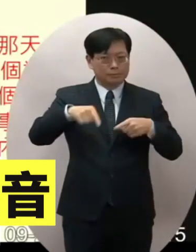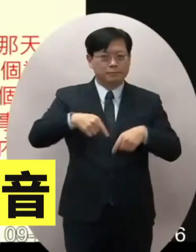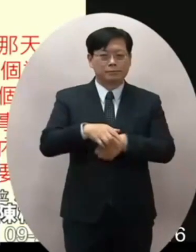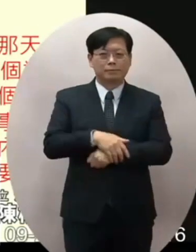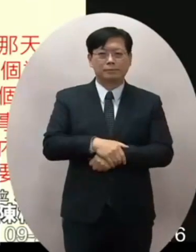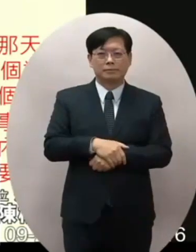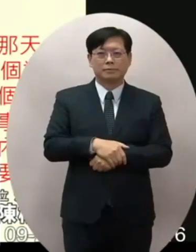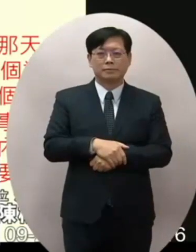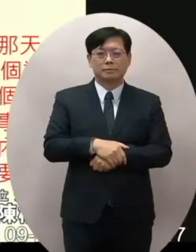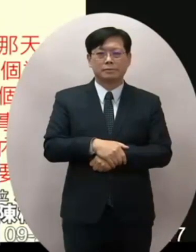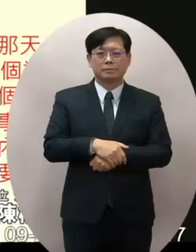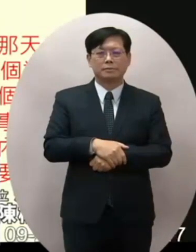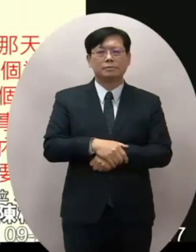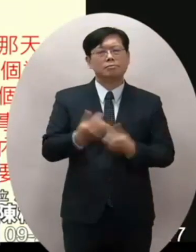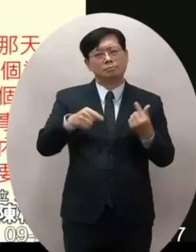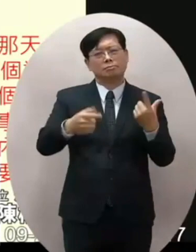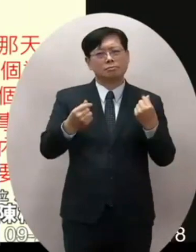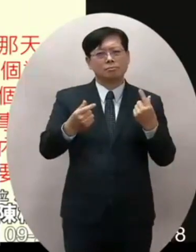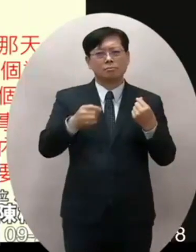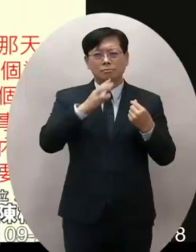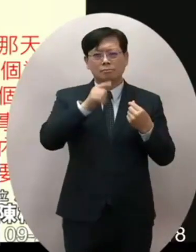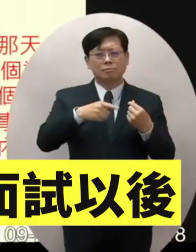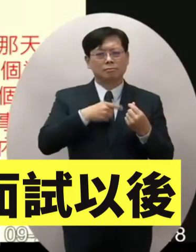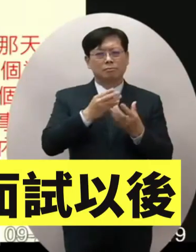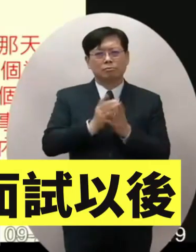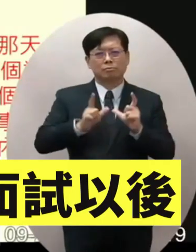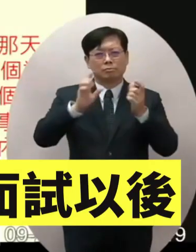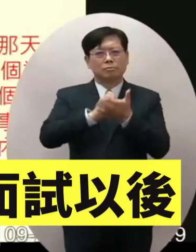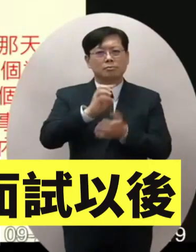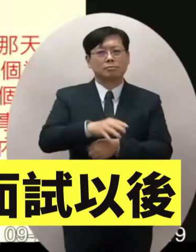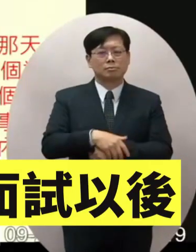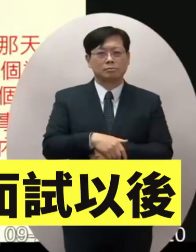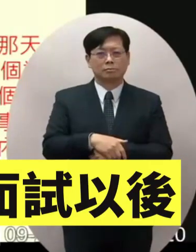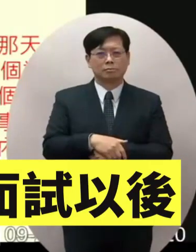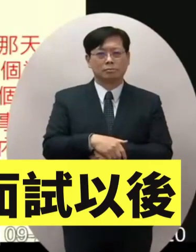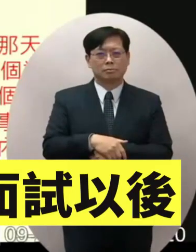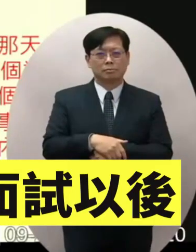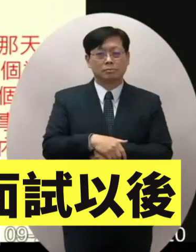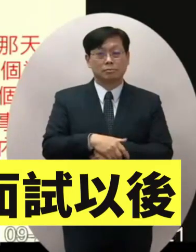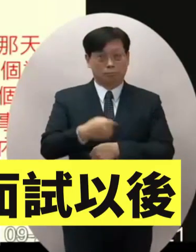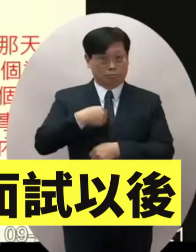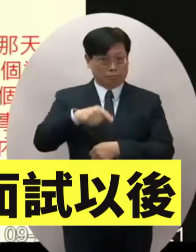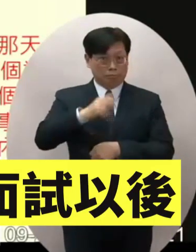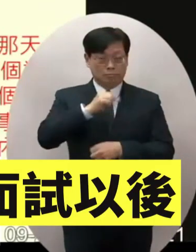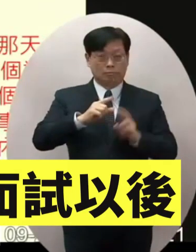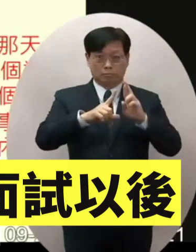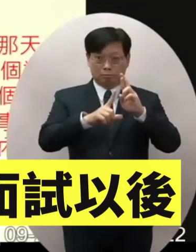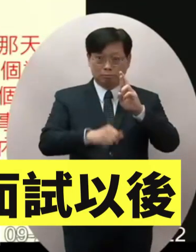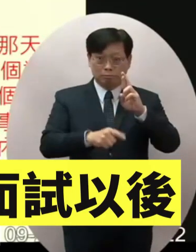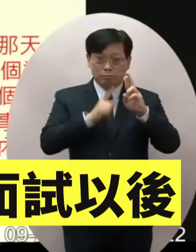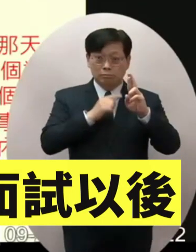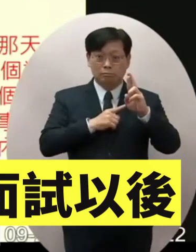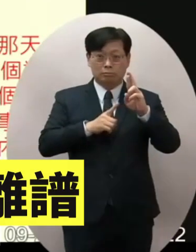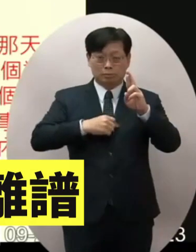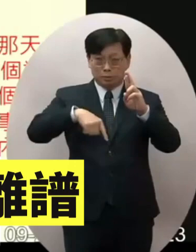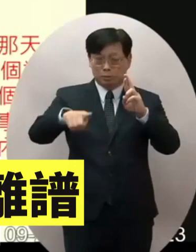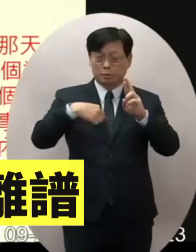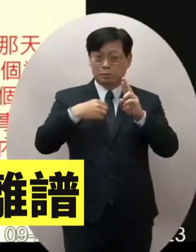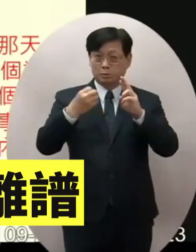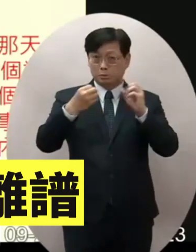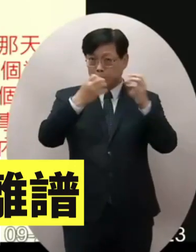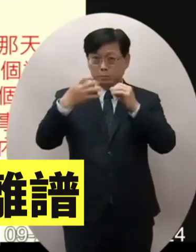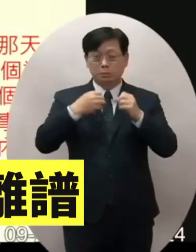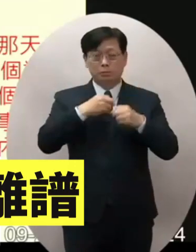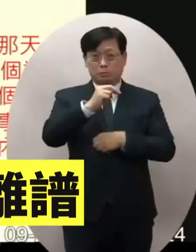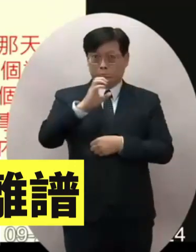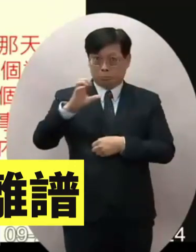音。 我想说也是给股东做一下报告，就是说我们董事长12月1号去做面试以后，因为 NCC